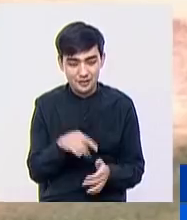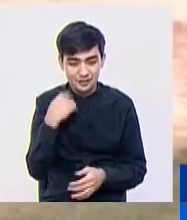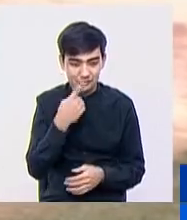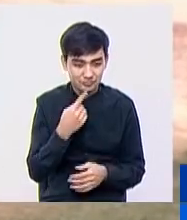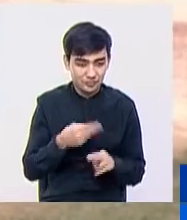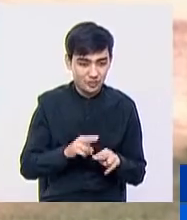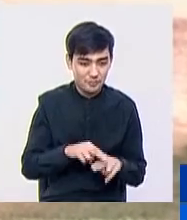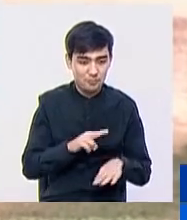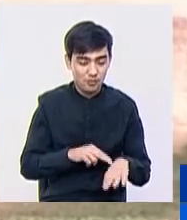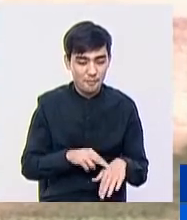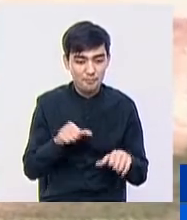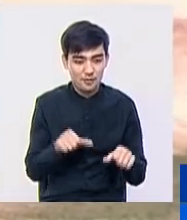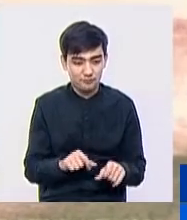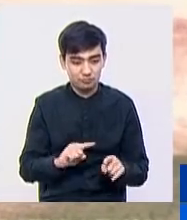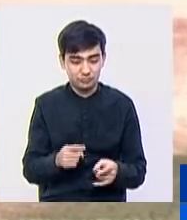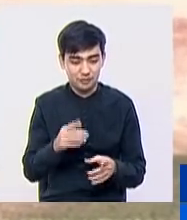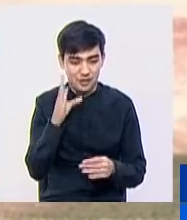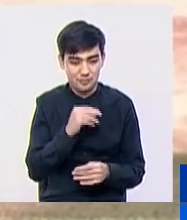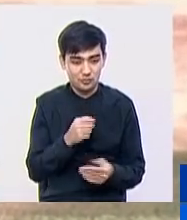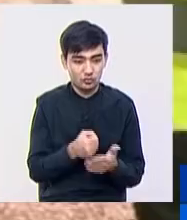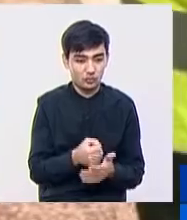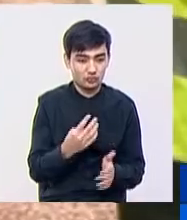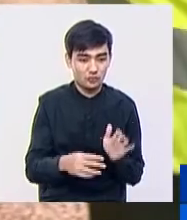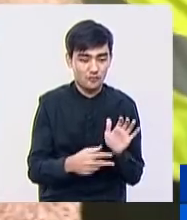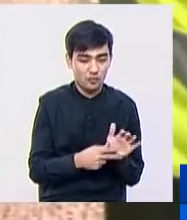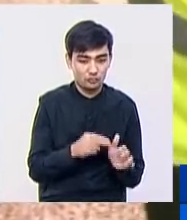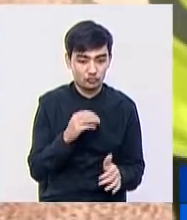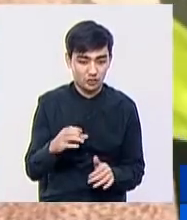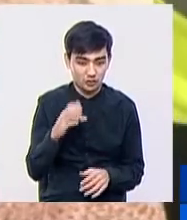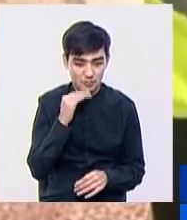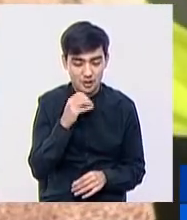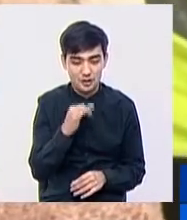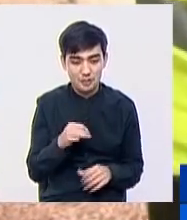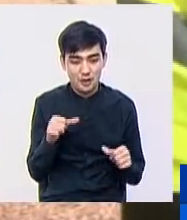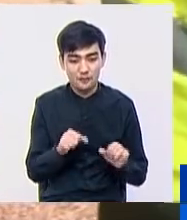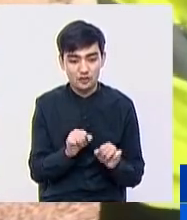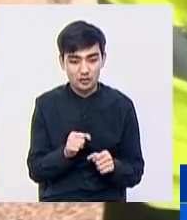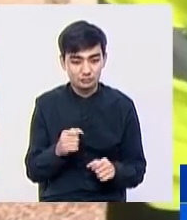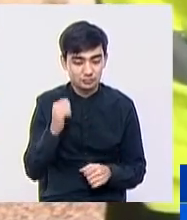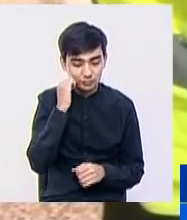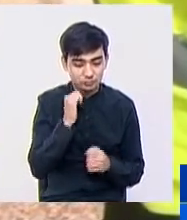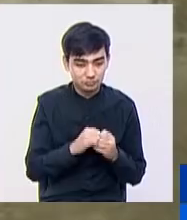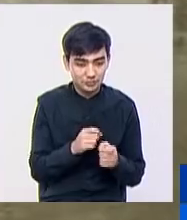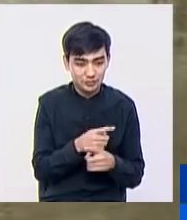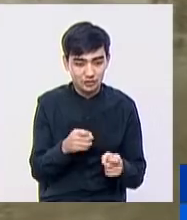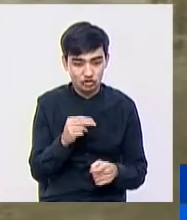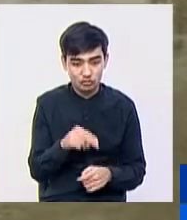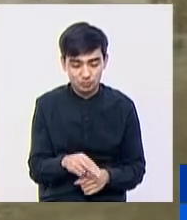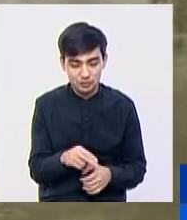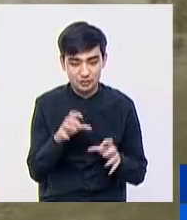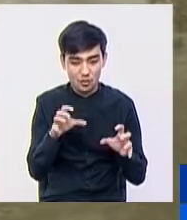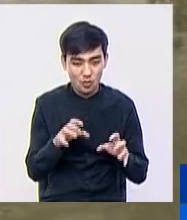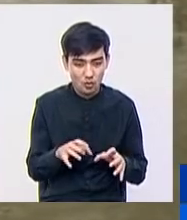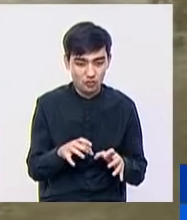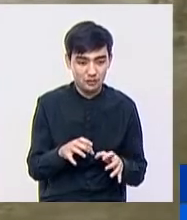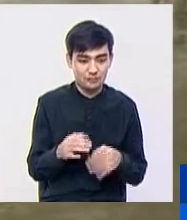личность, полицейские вправе задержать на срок до 48 часов. Правоохранители напоминают, что за нарушение режима ЧП законом